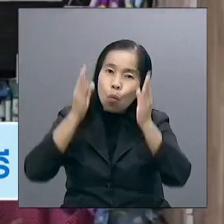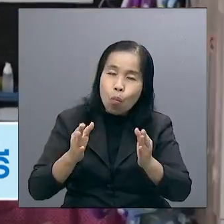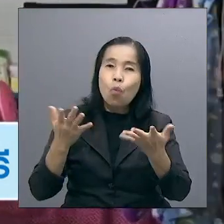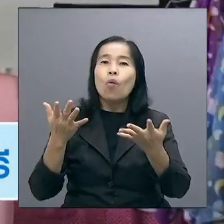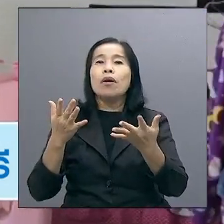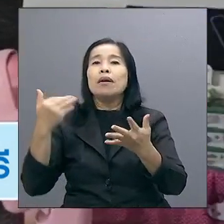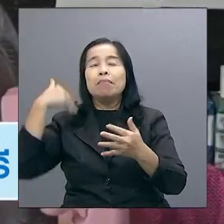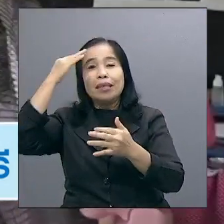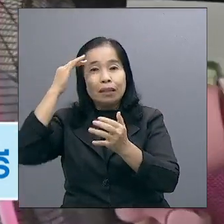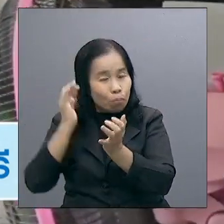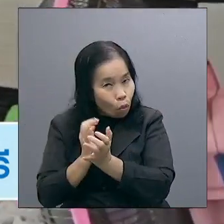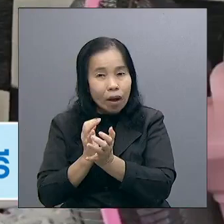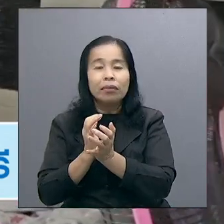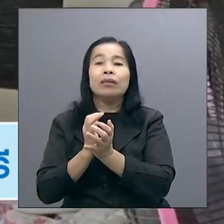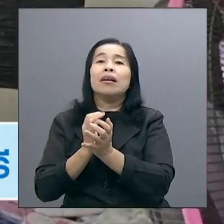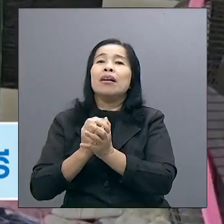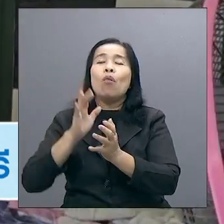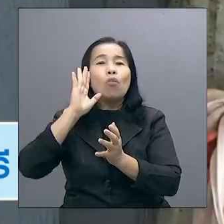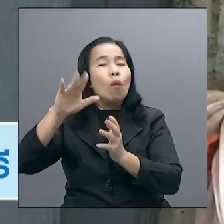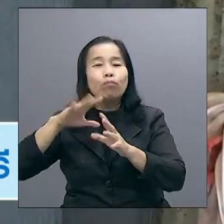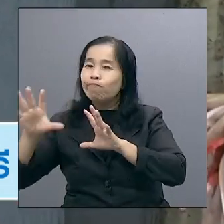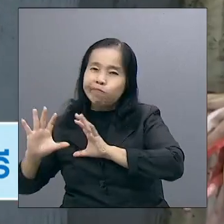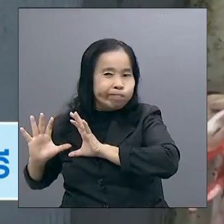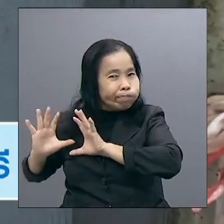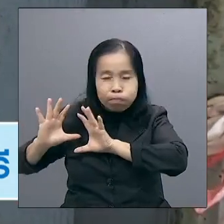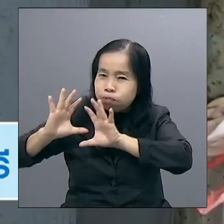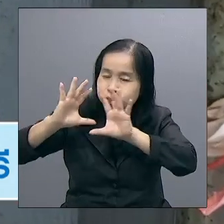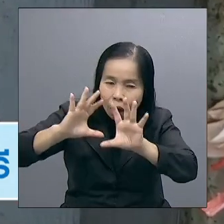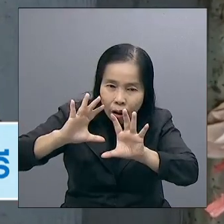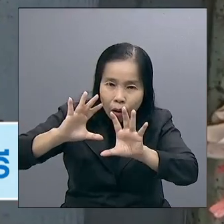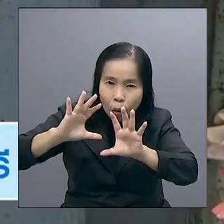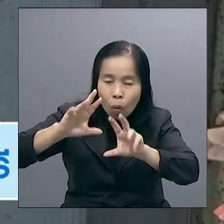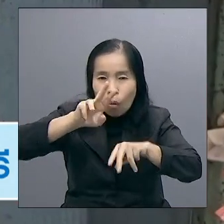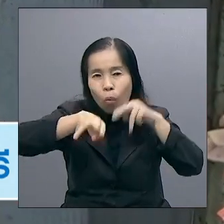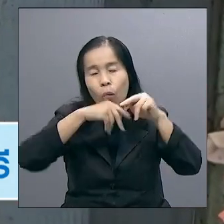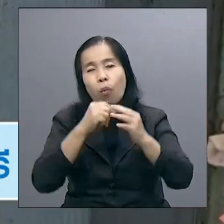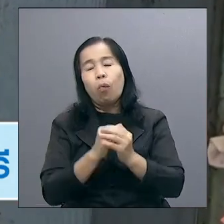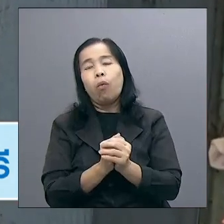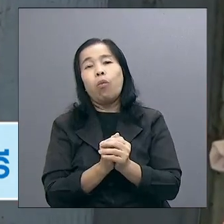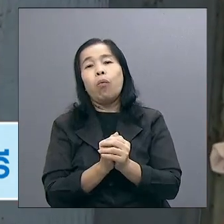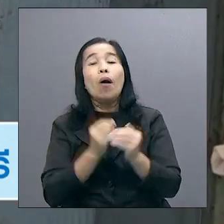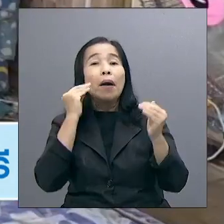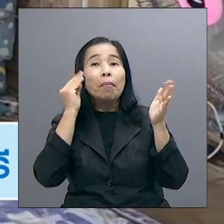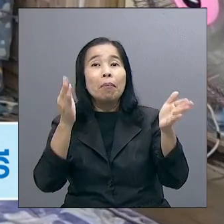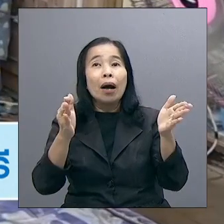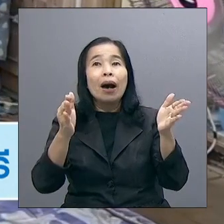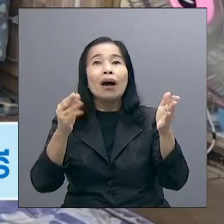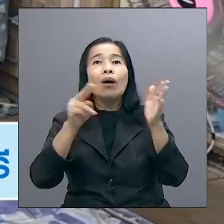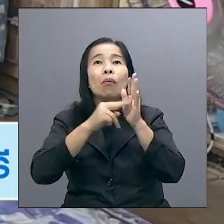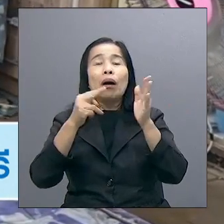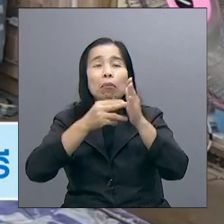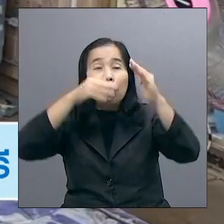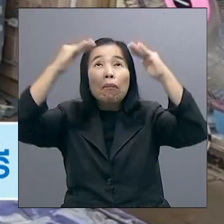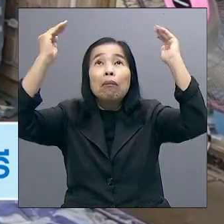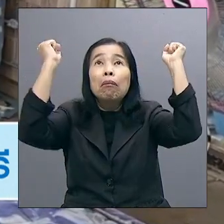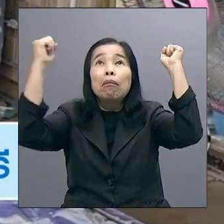และไปกับต Amerikaรวจผู้ทรบัตะบูล คืไปกัหมดเลยค่ะไปตรจสอบไปจะวาบ้านหลันี้ปลูกเป็นเพิญพักอยู่ใ